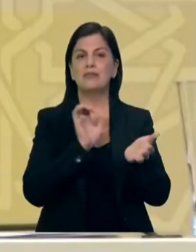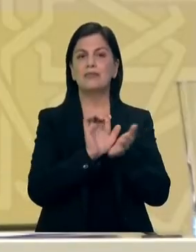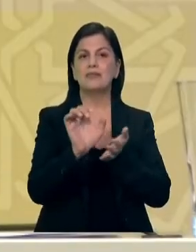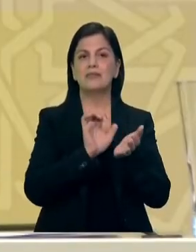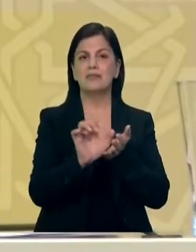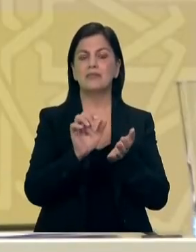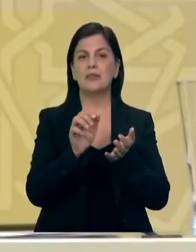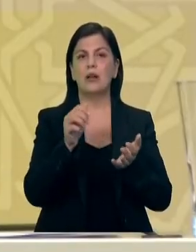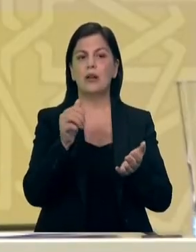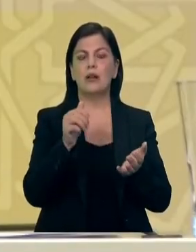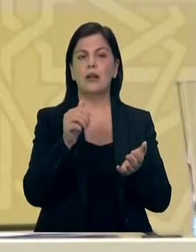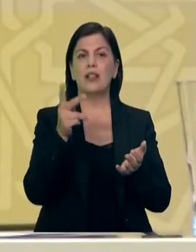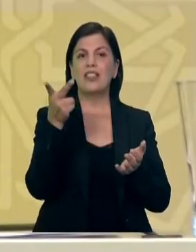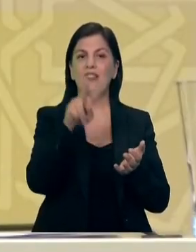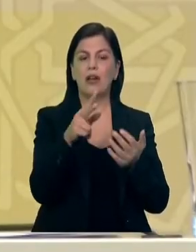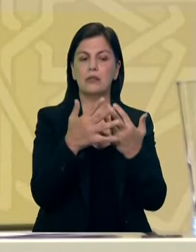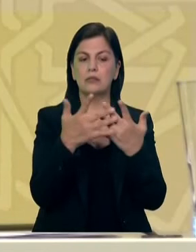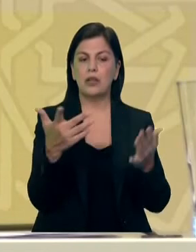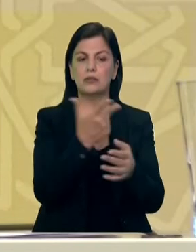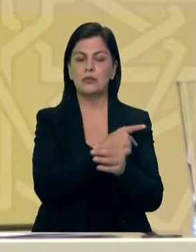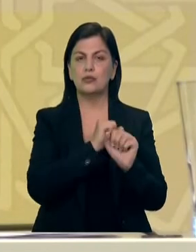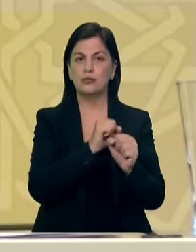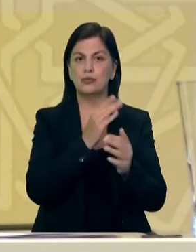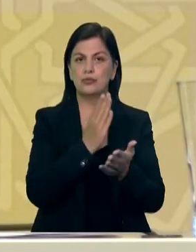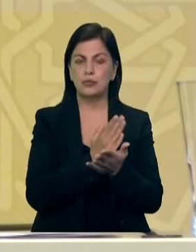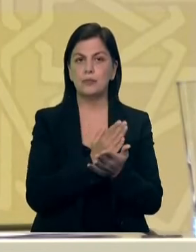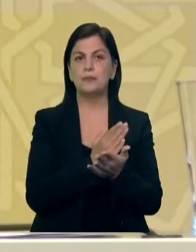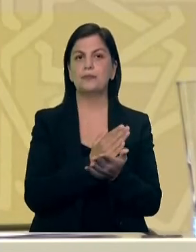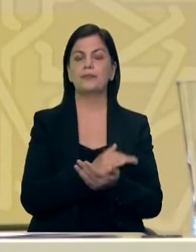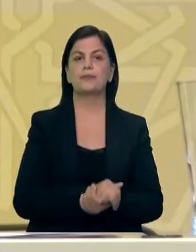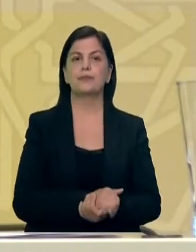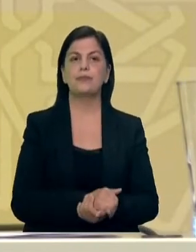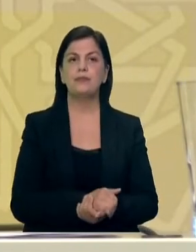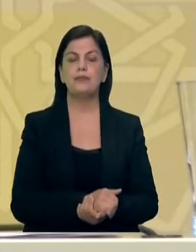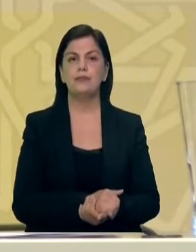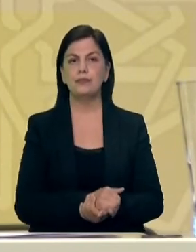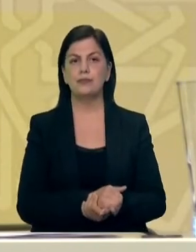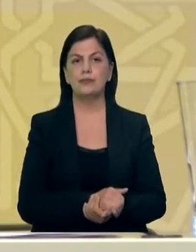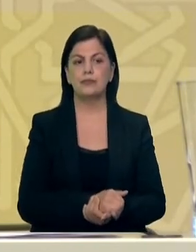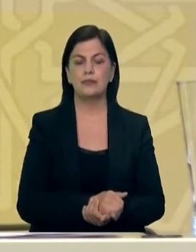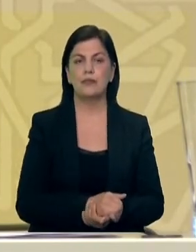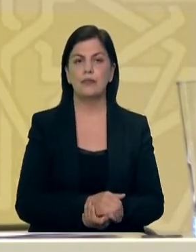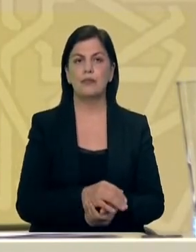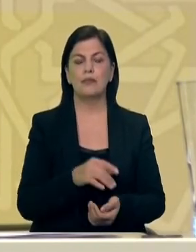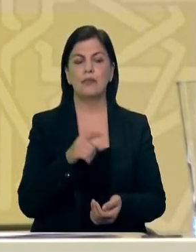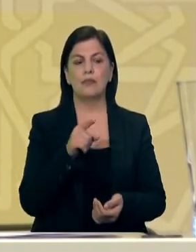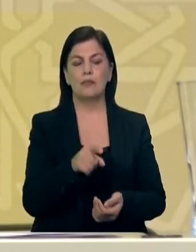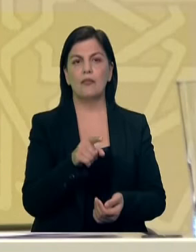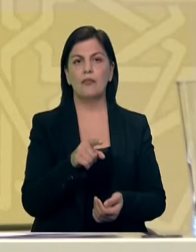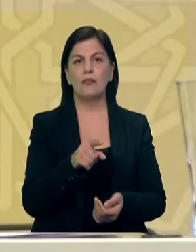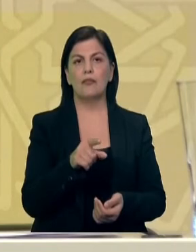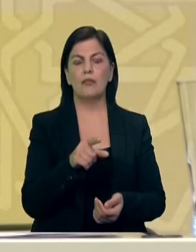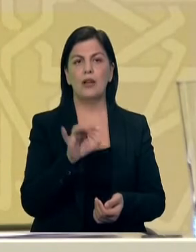olunmuş 2 növ vaksin var. Yəni həm inaktivasiya olunmuş vaksinimiz var, həm vektor